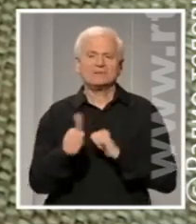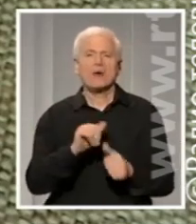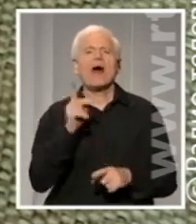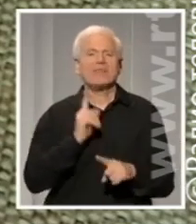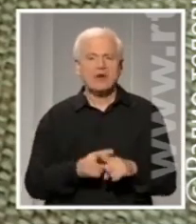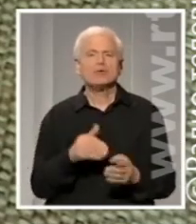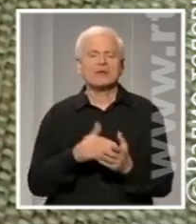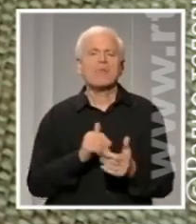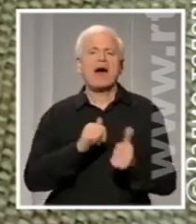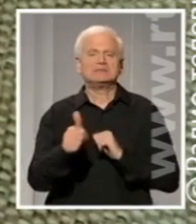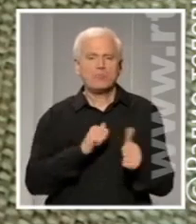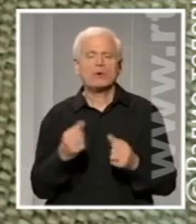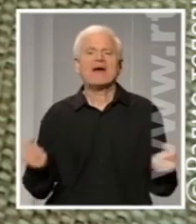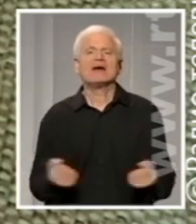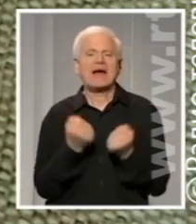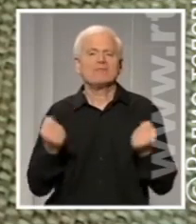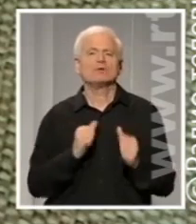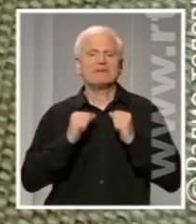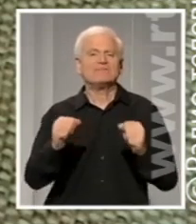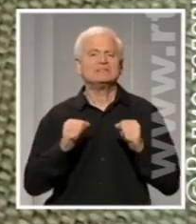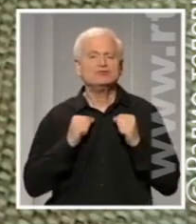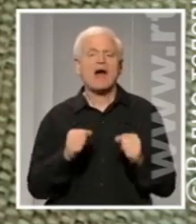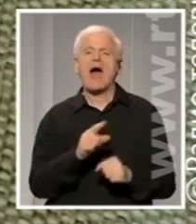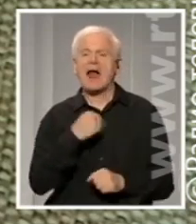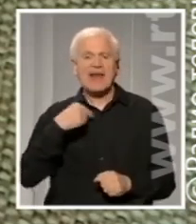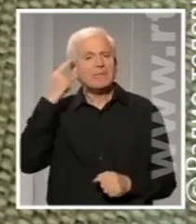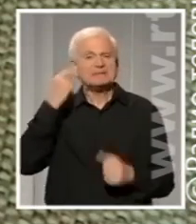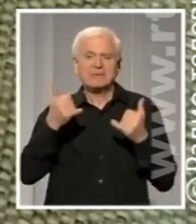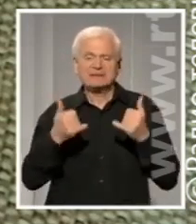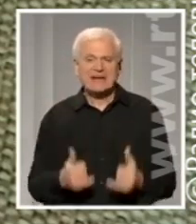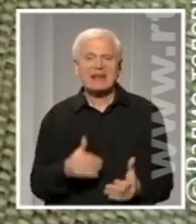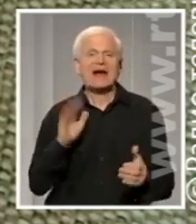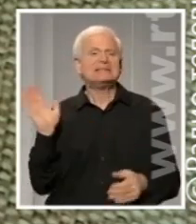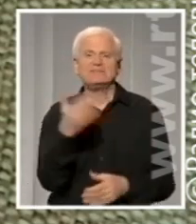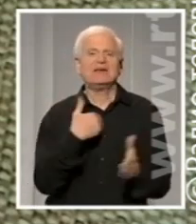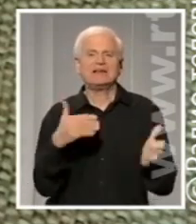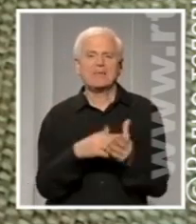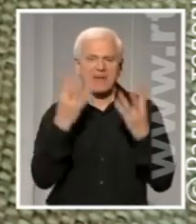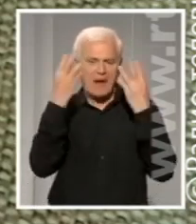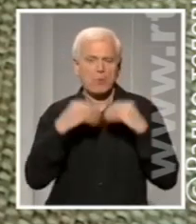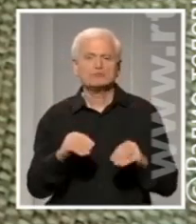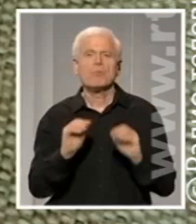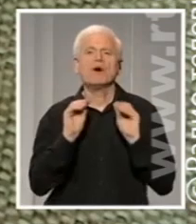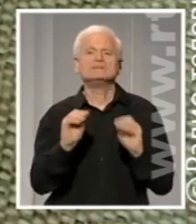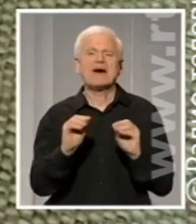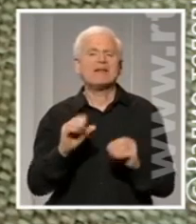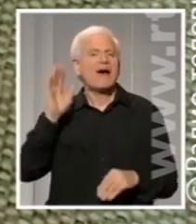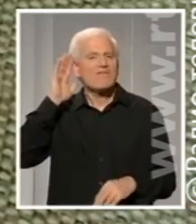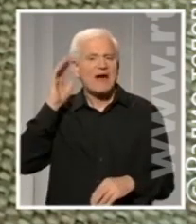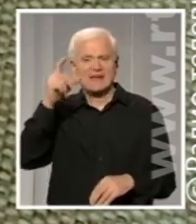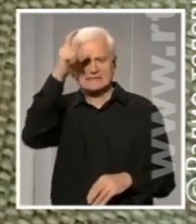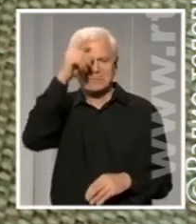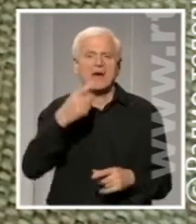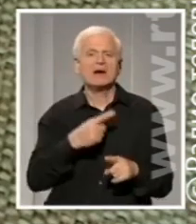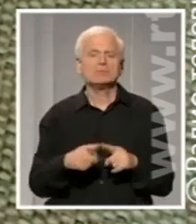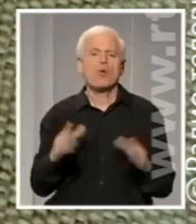da se bavimo sportom, fizičkom aktivnošću, ali mislim da u ovom momentu svi treba da poštujemo preporuke vlade